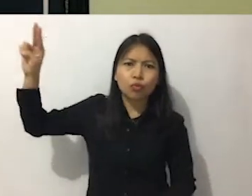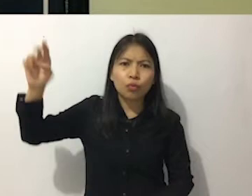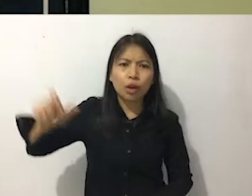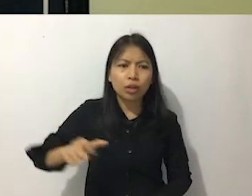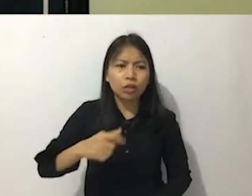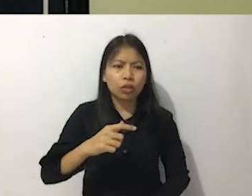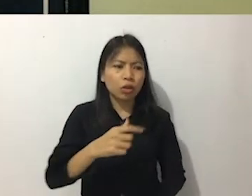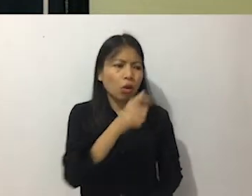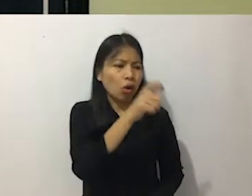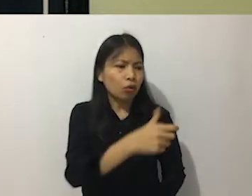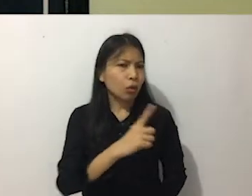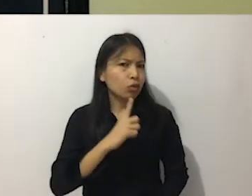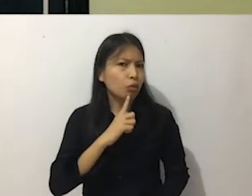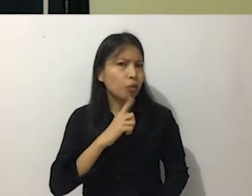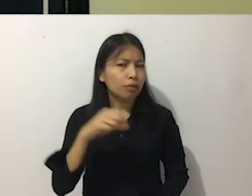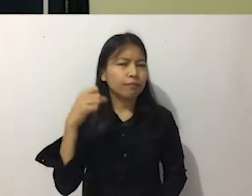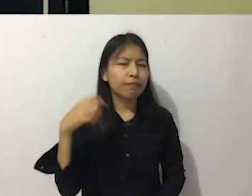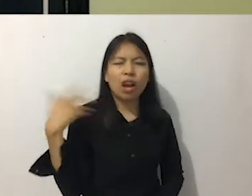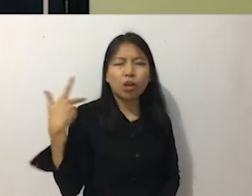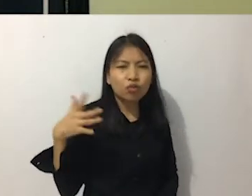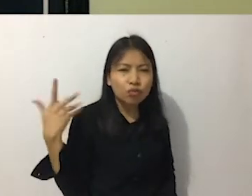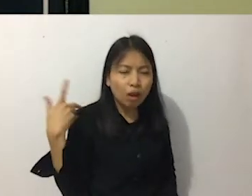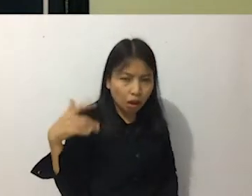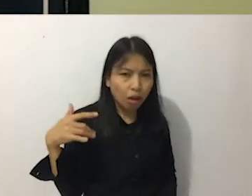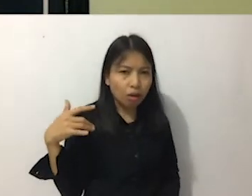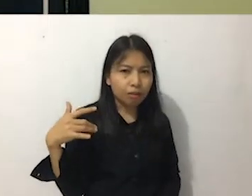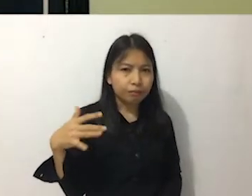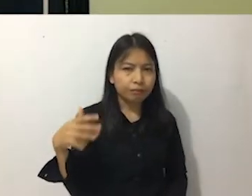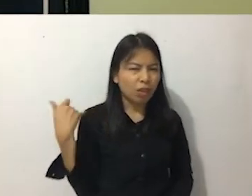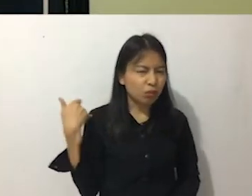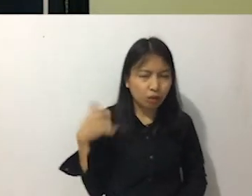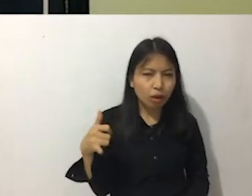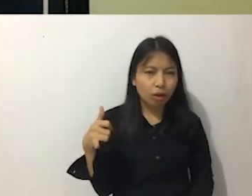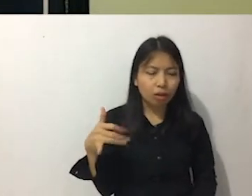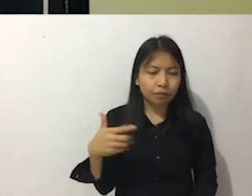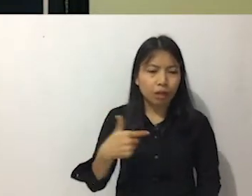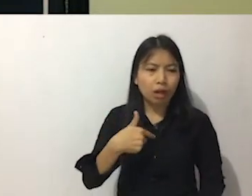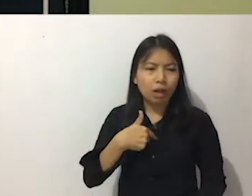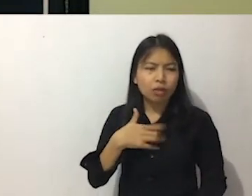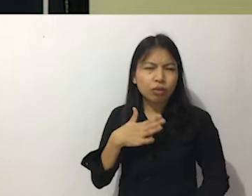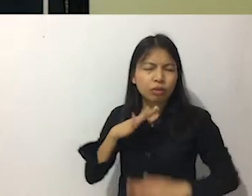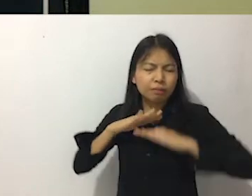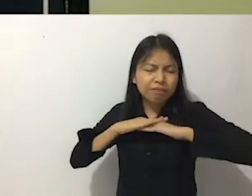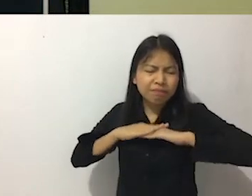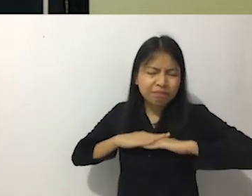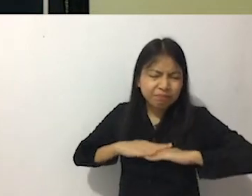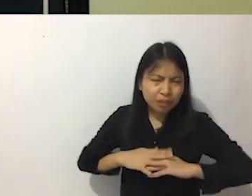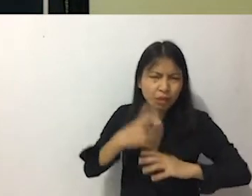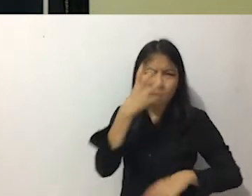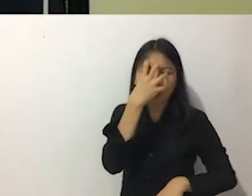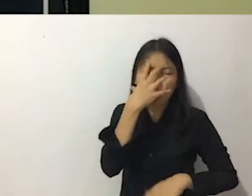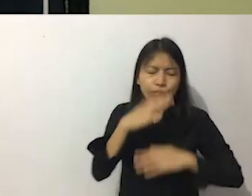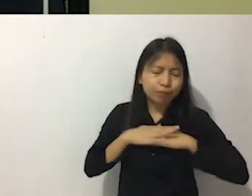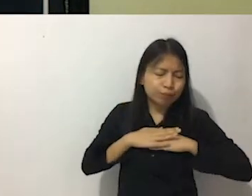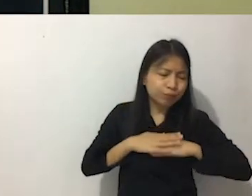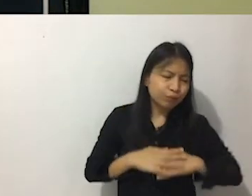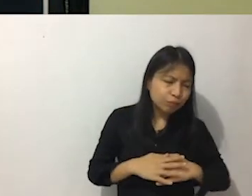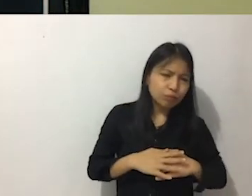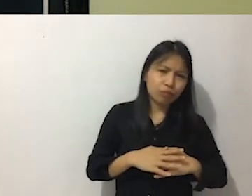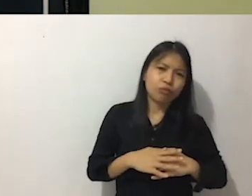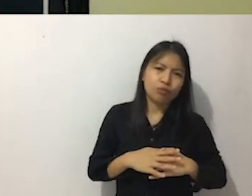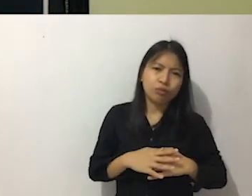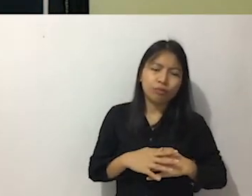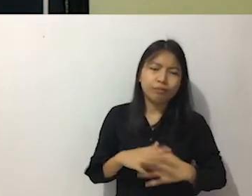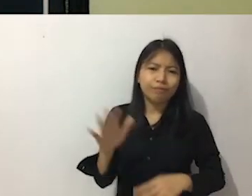minder, merasa rendah diri, tidak berharga. Padahal Tuhan tidak menciptakan kita itu tidak